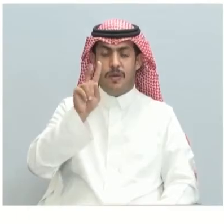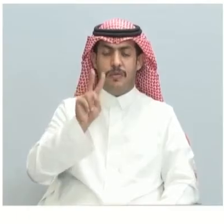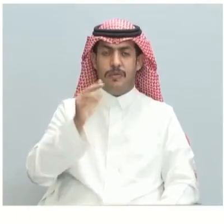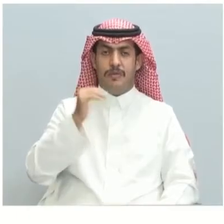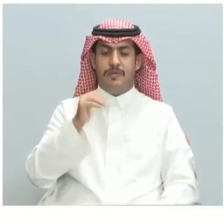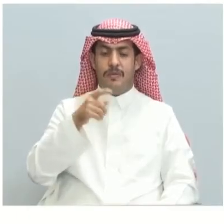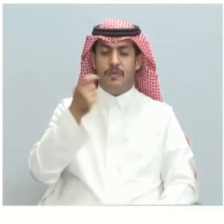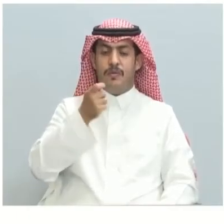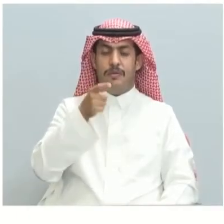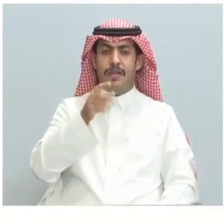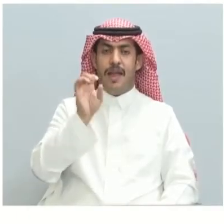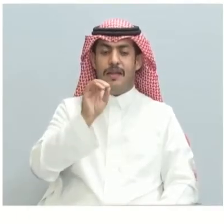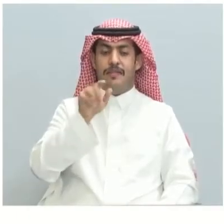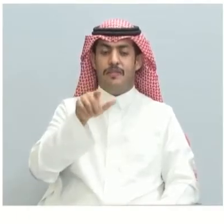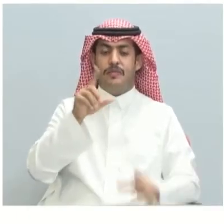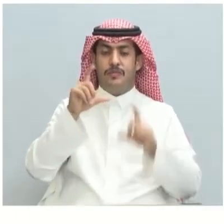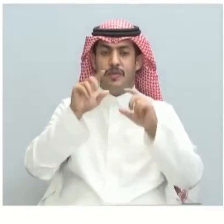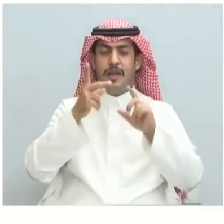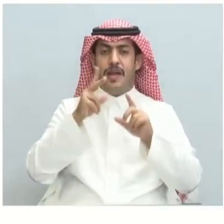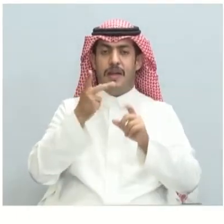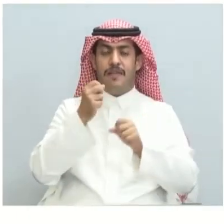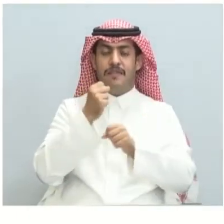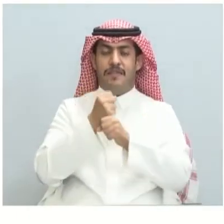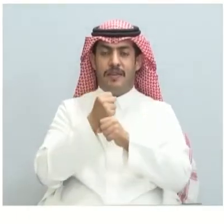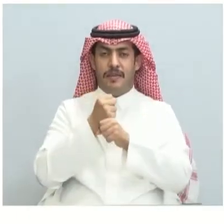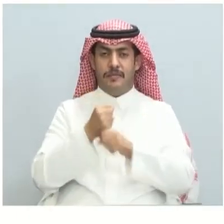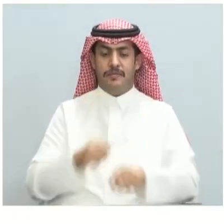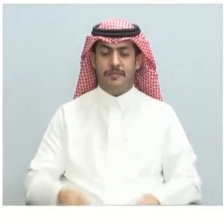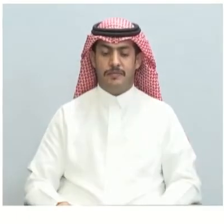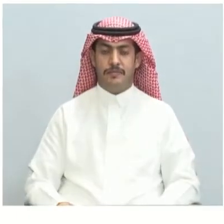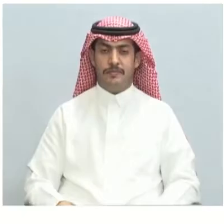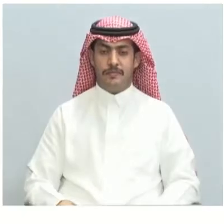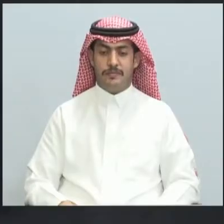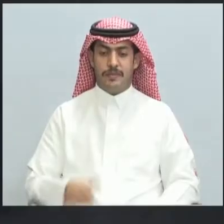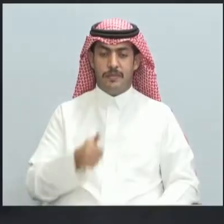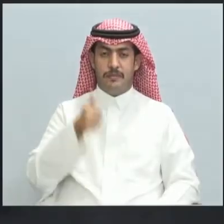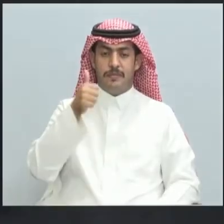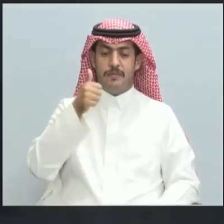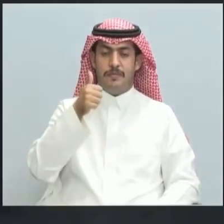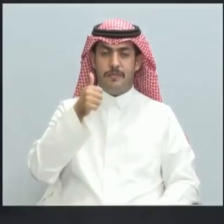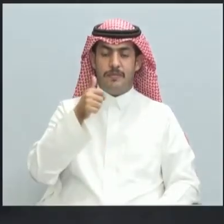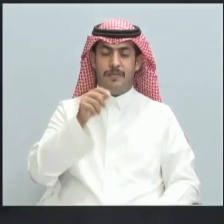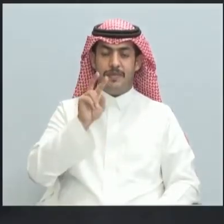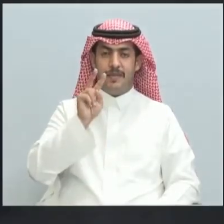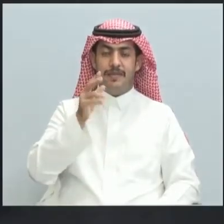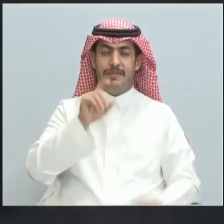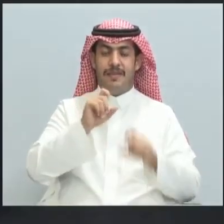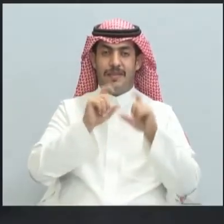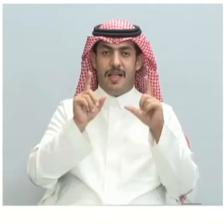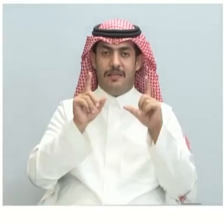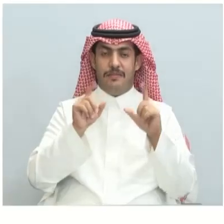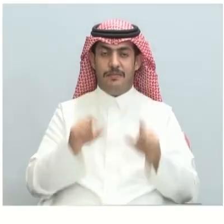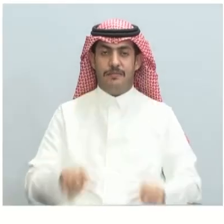اكتب هذا العدد في صوره كسر غير فعليه ما رايكم هل نستطيع كما ذكرنا في الايضاح قبل